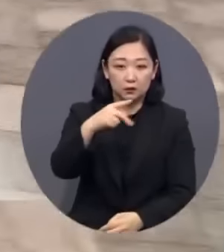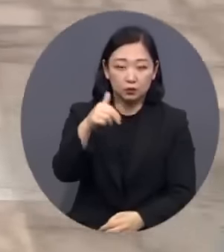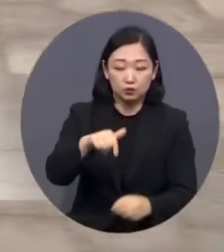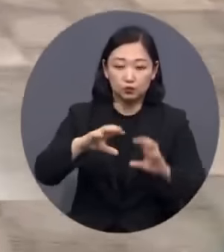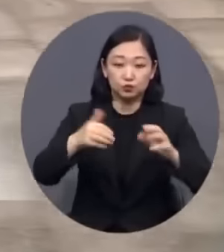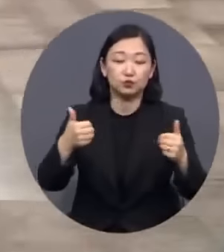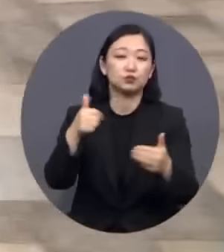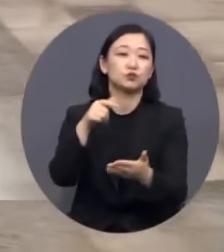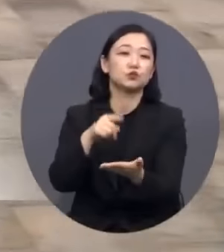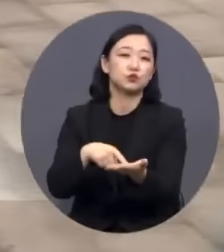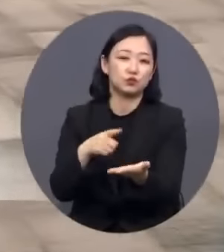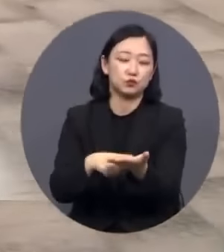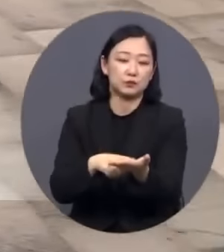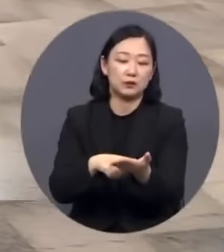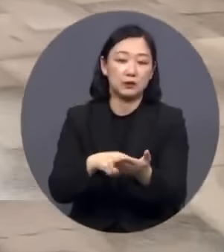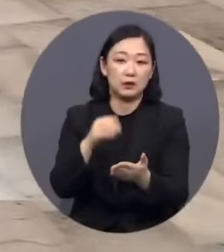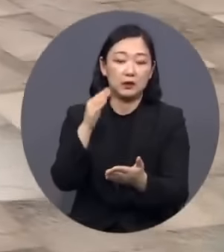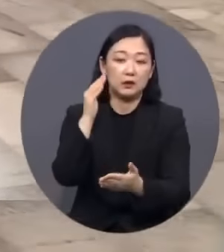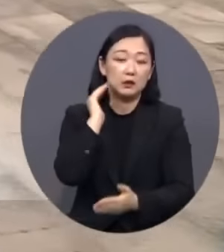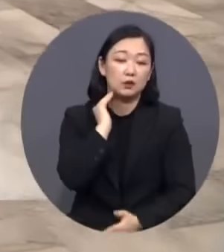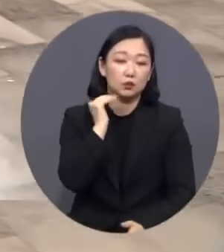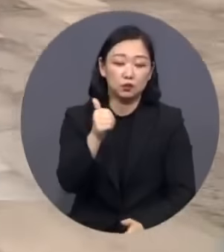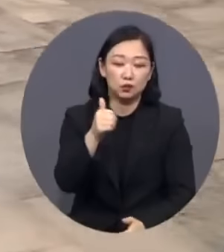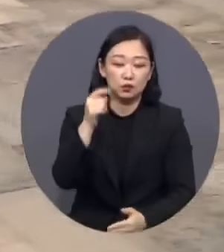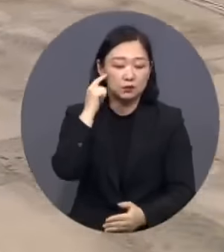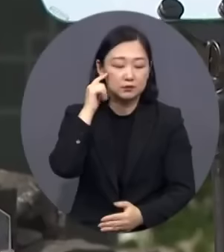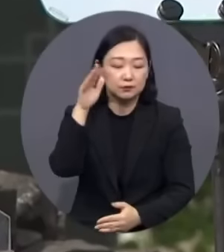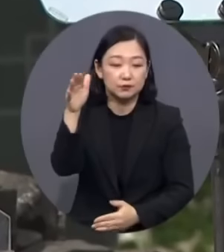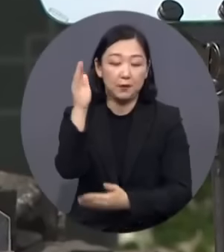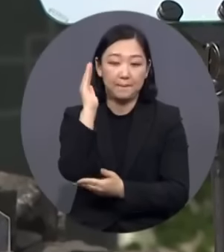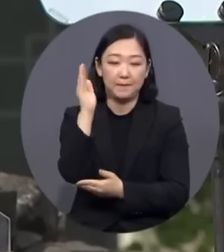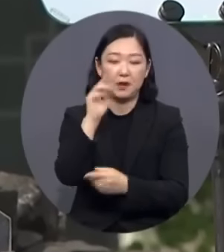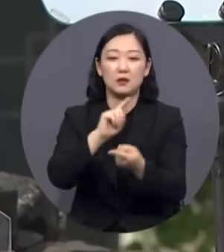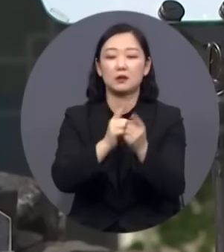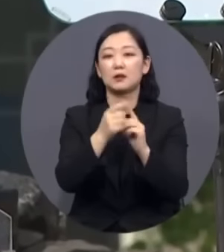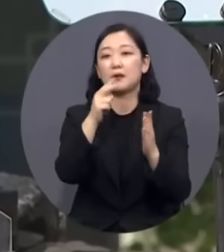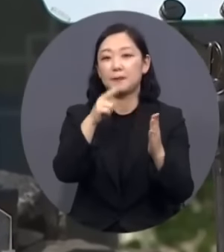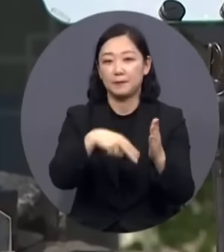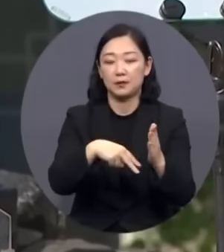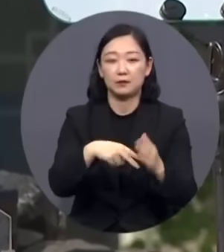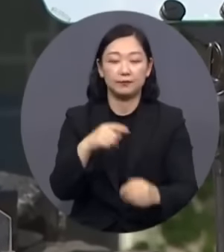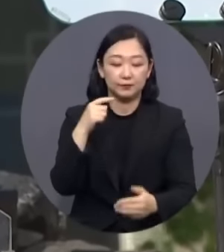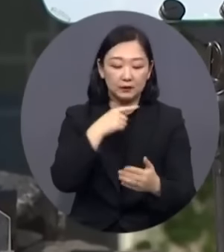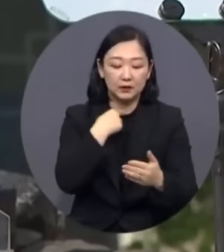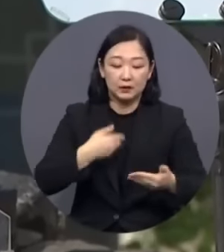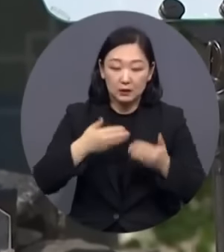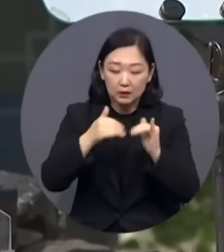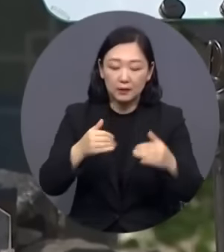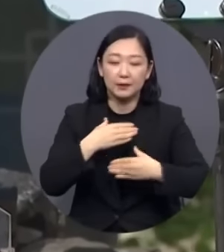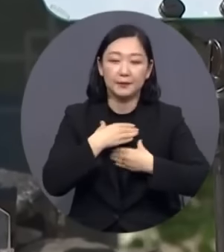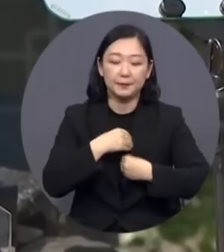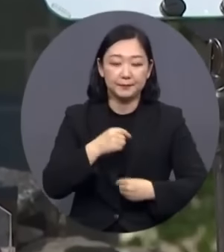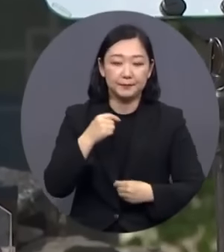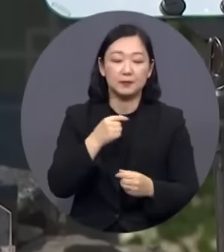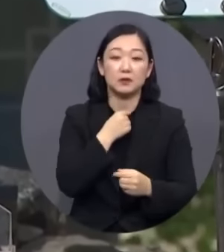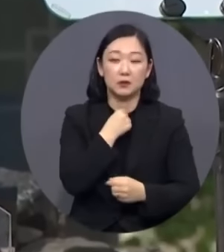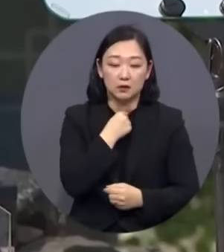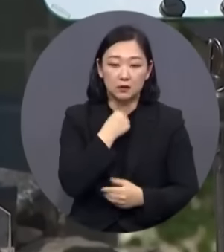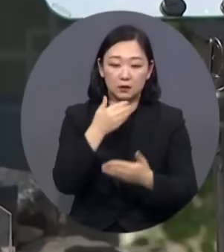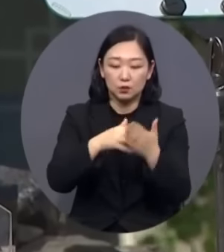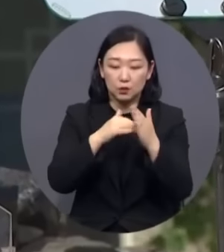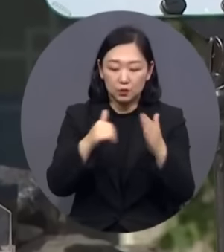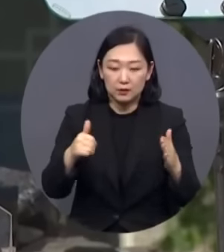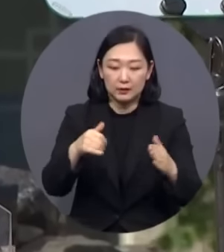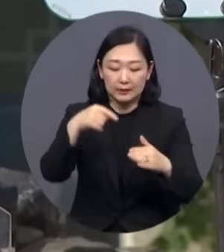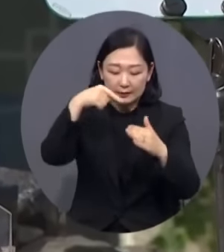국무총리가 대통령 추념사를 대독할 예정입니다. 희생자들의 안식을 기원하며 유가족들에게도